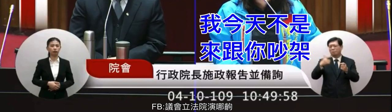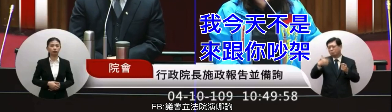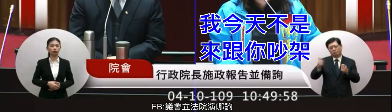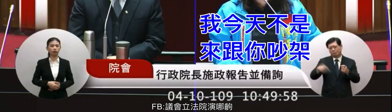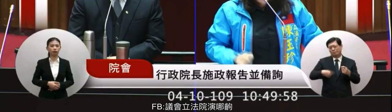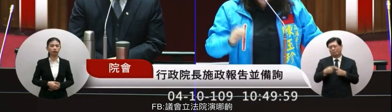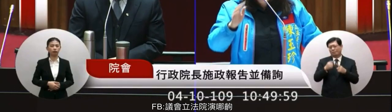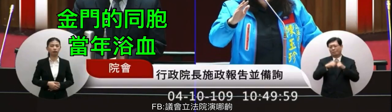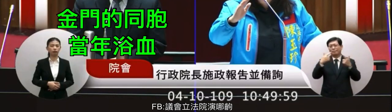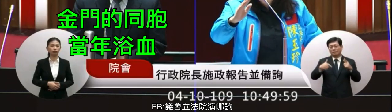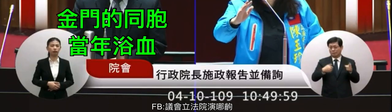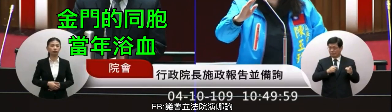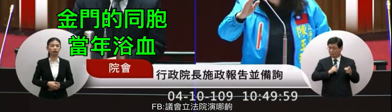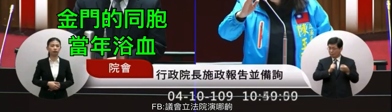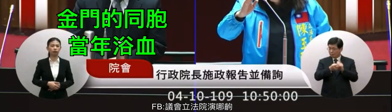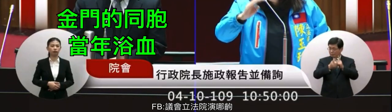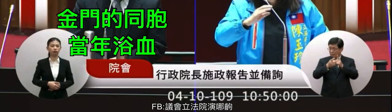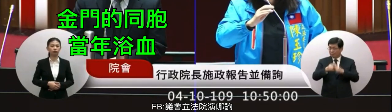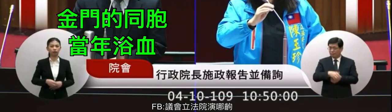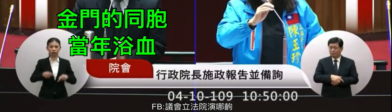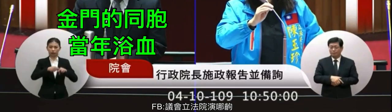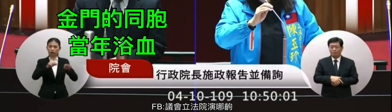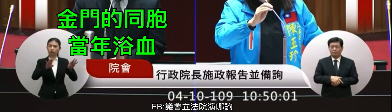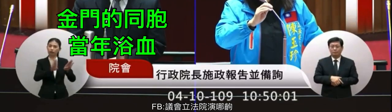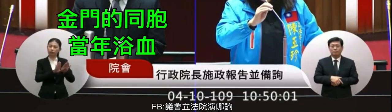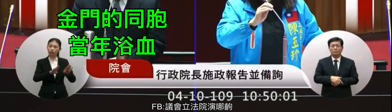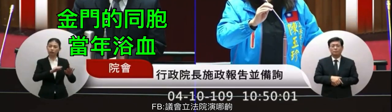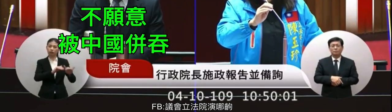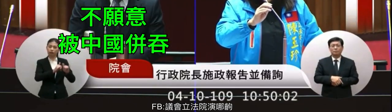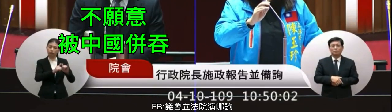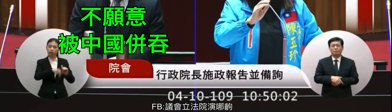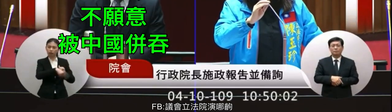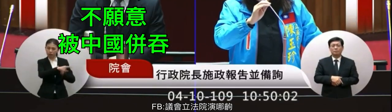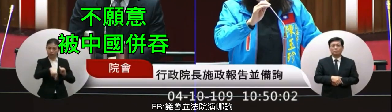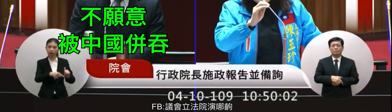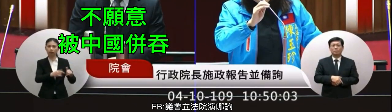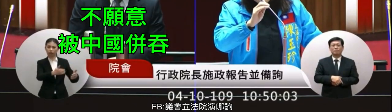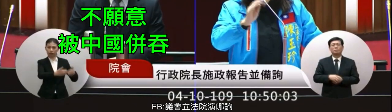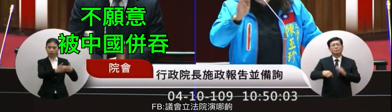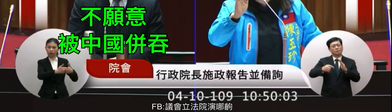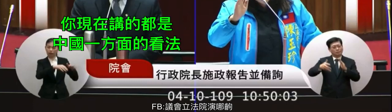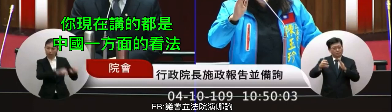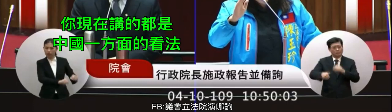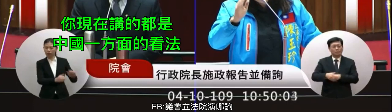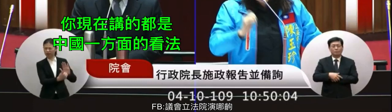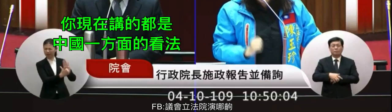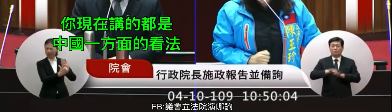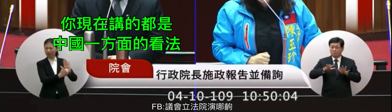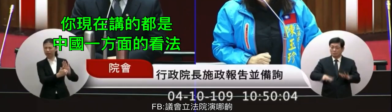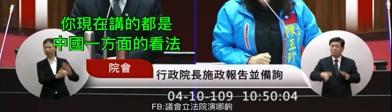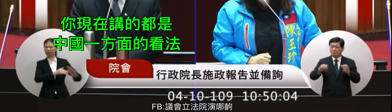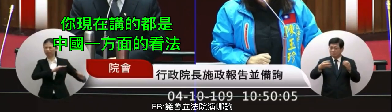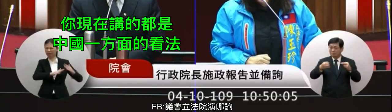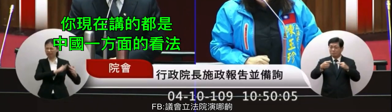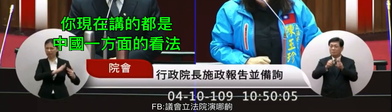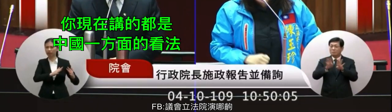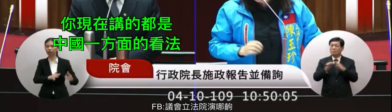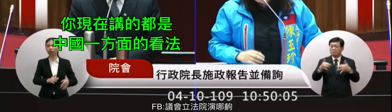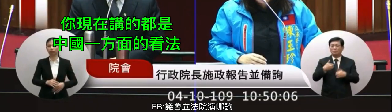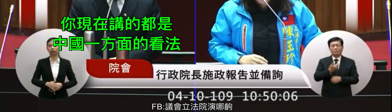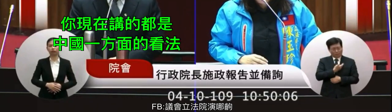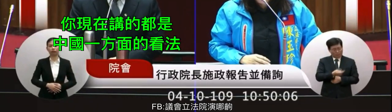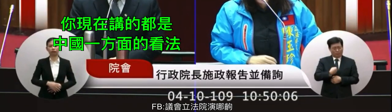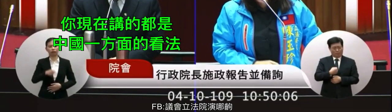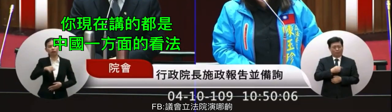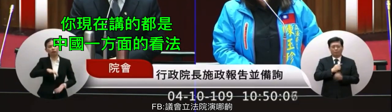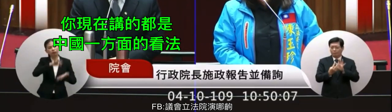不是来跟你吵架，我觉得你不要。 金门的同胞当年浴血，不愿意被中国并吞。 我们今天要讲金门的问题，请你让我